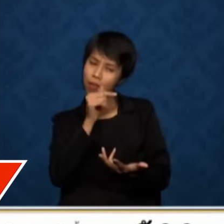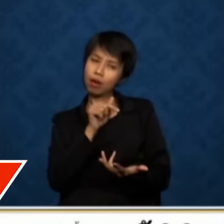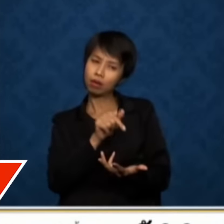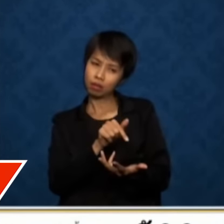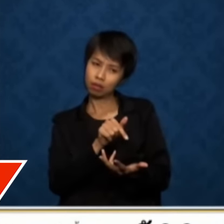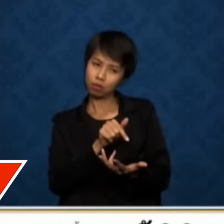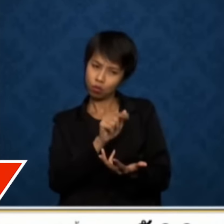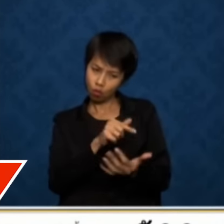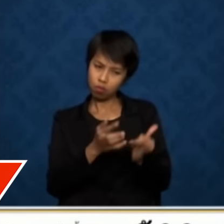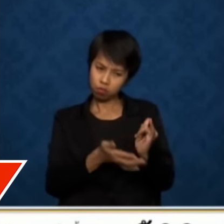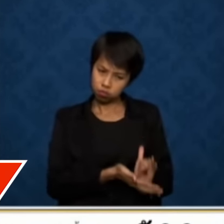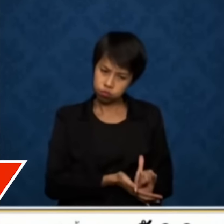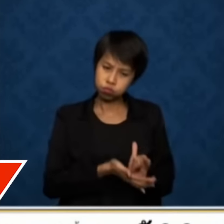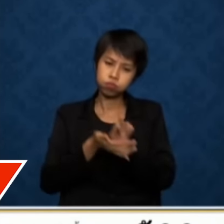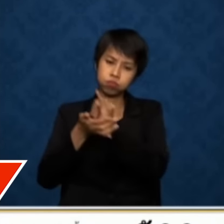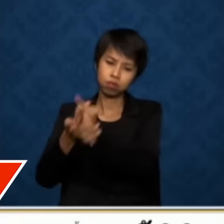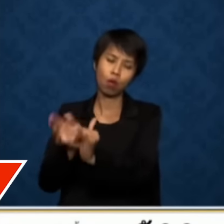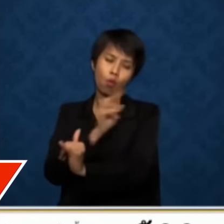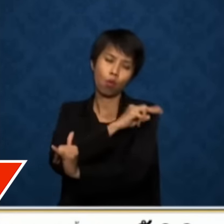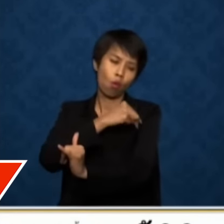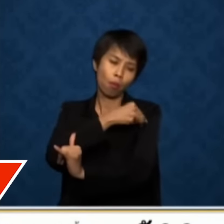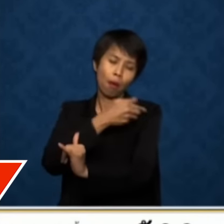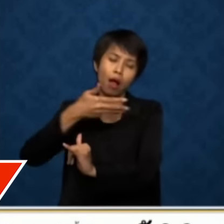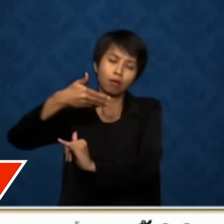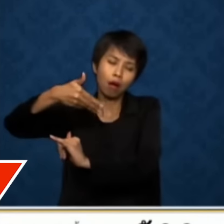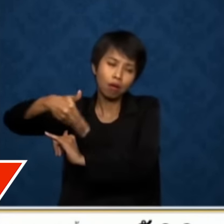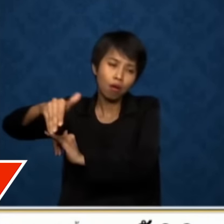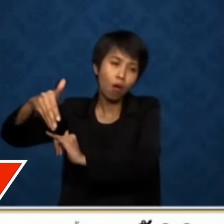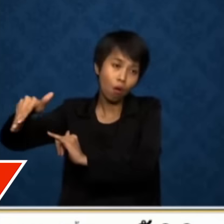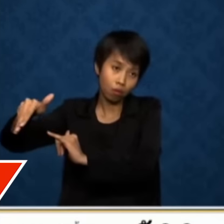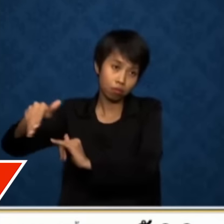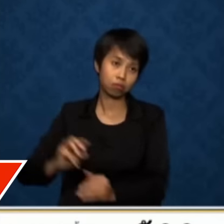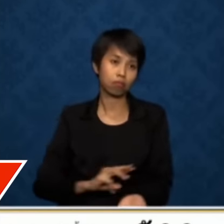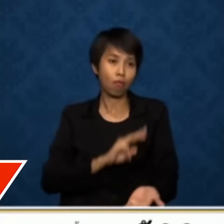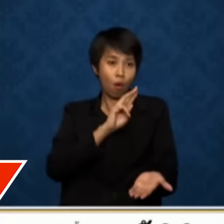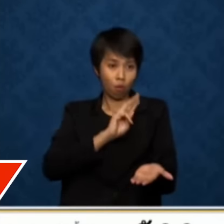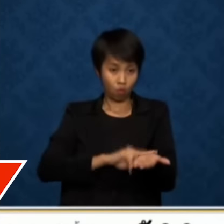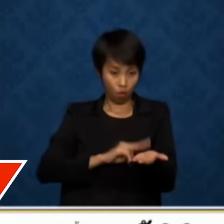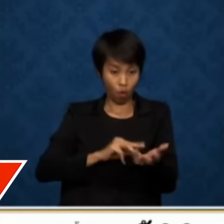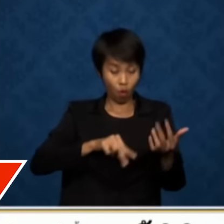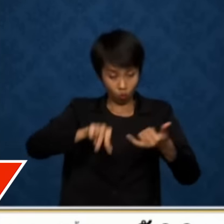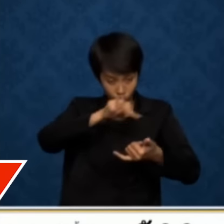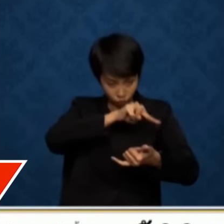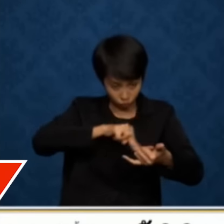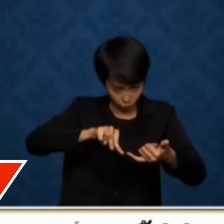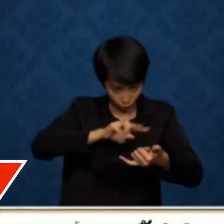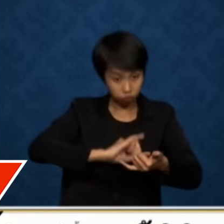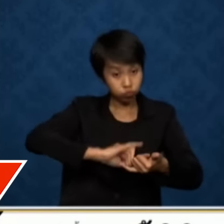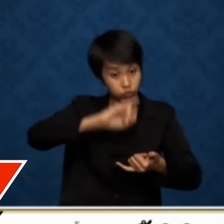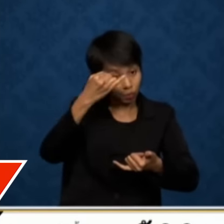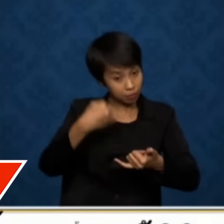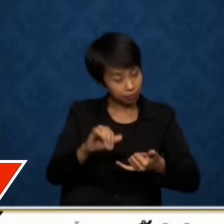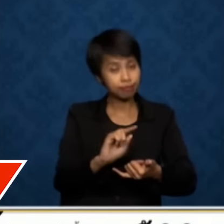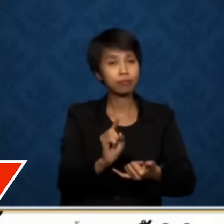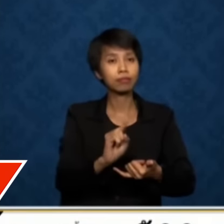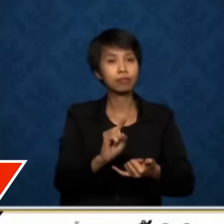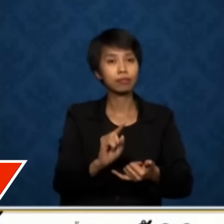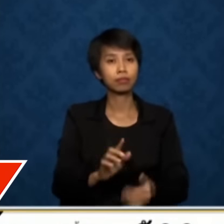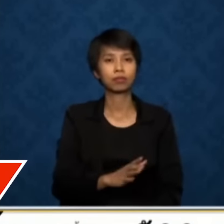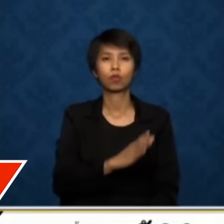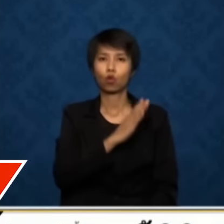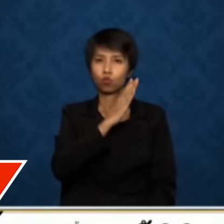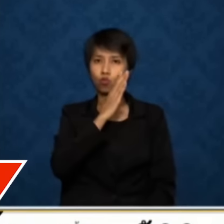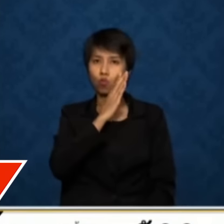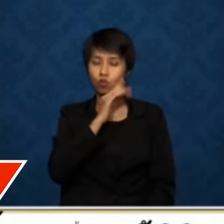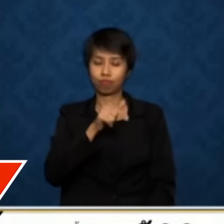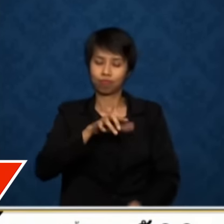ต้องส่งคนไข้ออกไปข้างนอกคุณหมอได้ประกอบวิชาชีพวิชากรรมอย่างถูกต้องหรือไม่ถ้าเราอยู่บนสมมติฐานเ